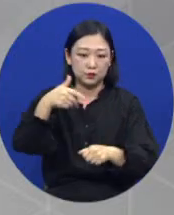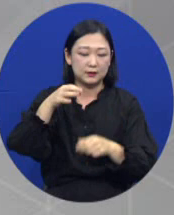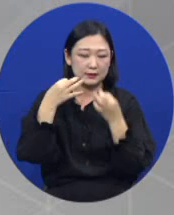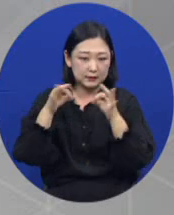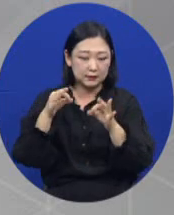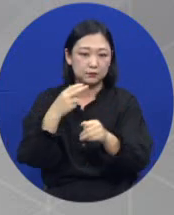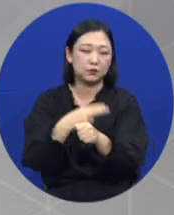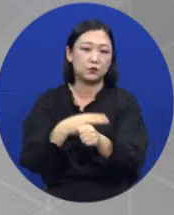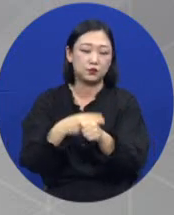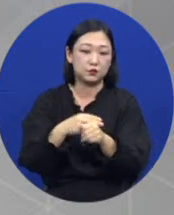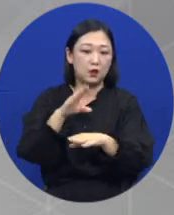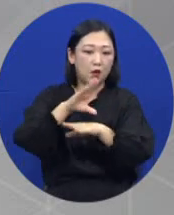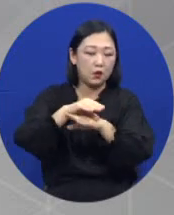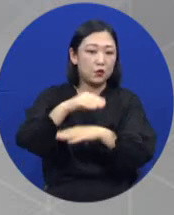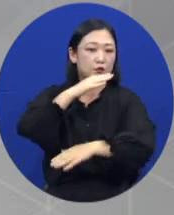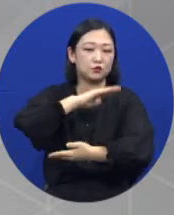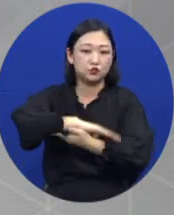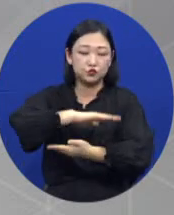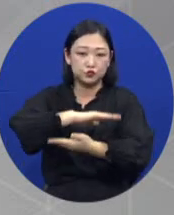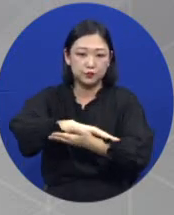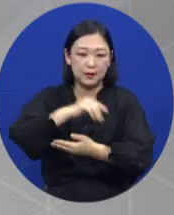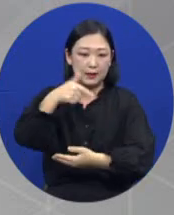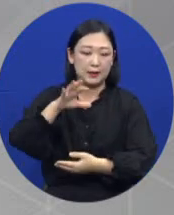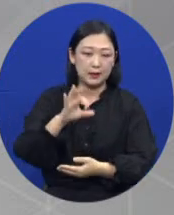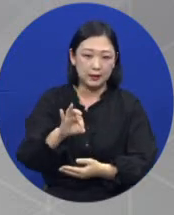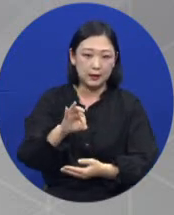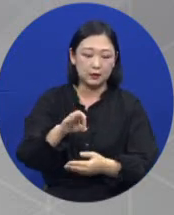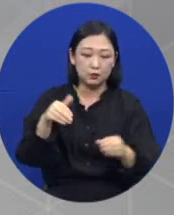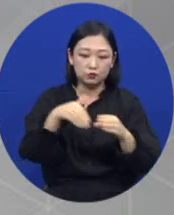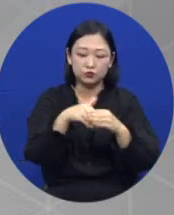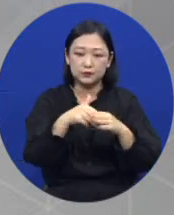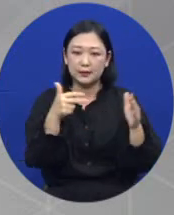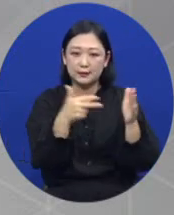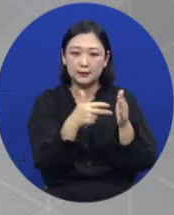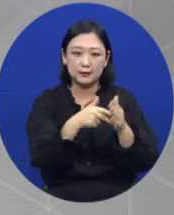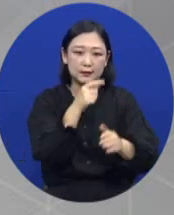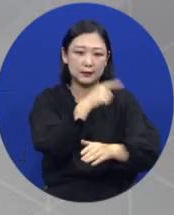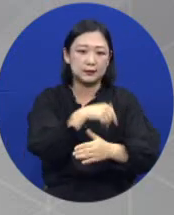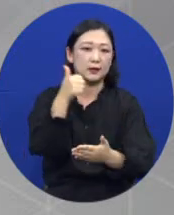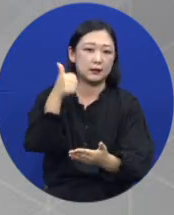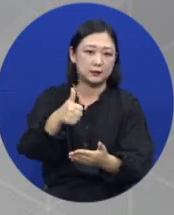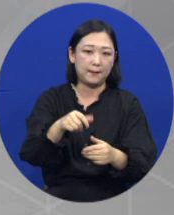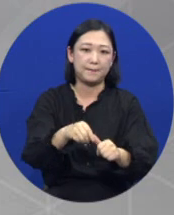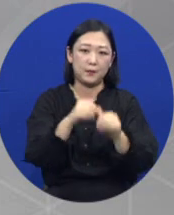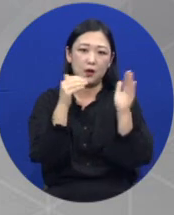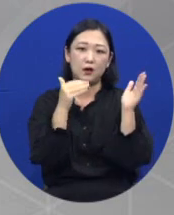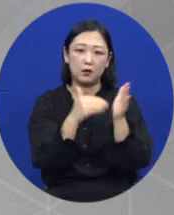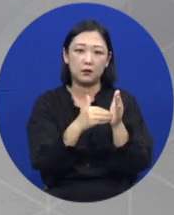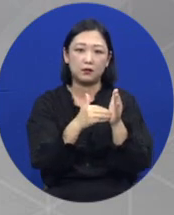언론과 출판 부분에 강형석 청안 문화재단 이사장 을 선정했습니다